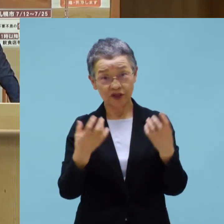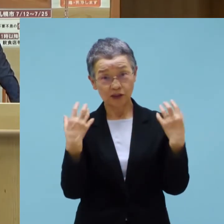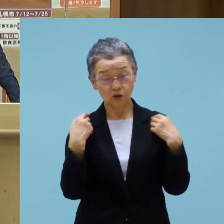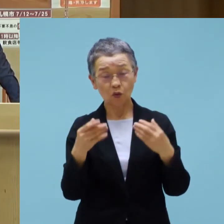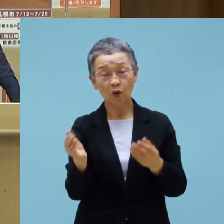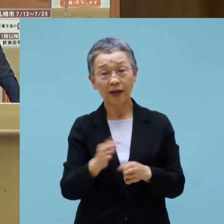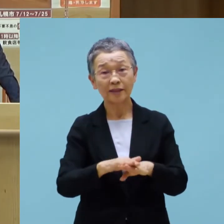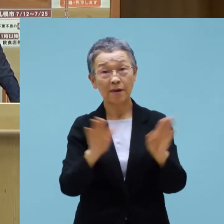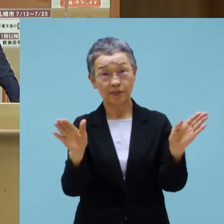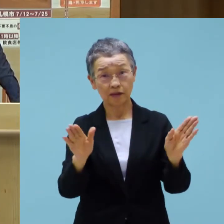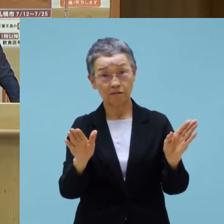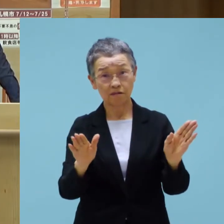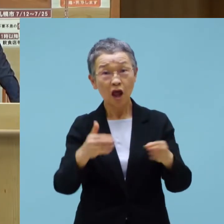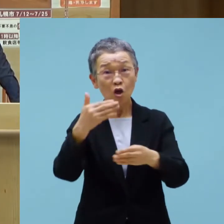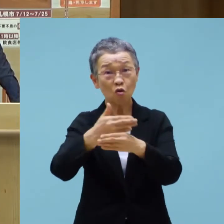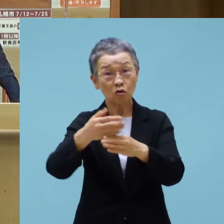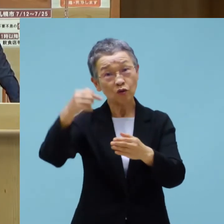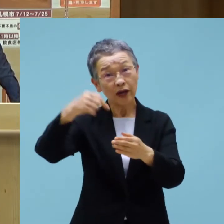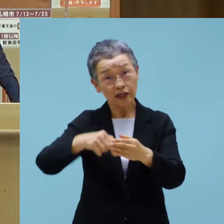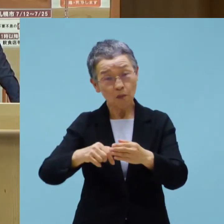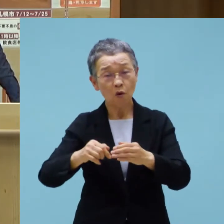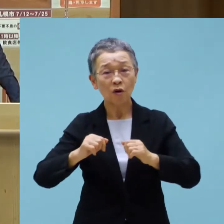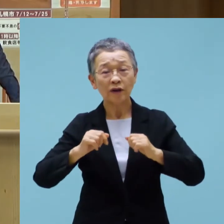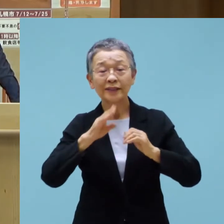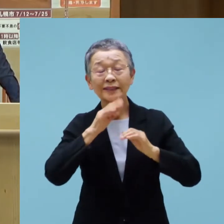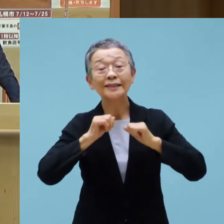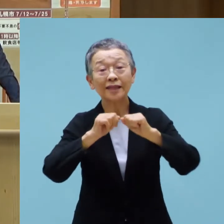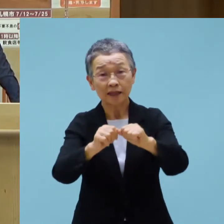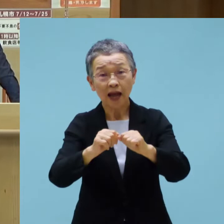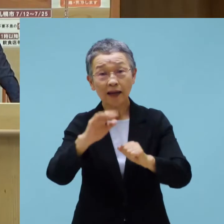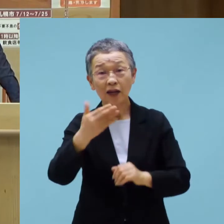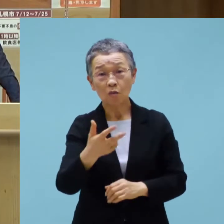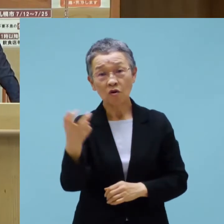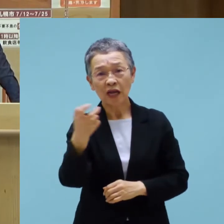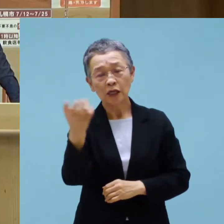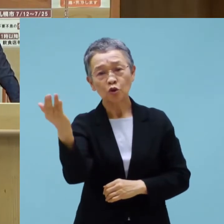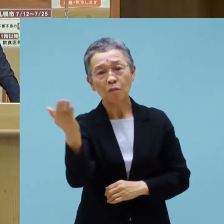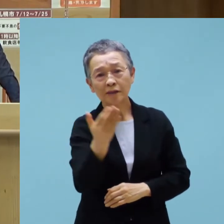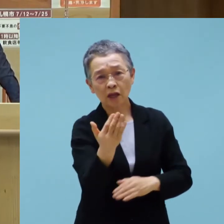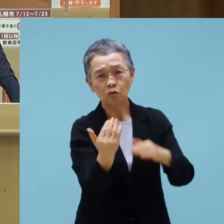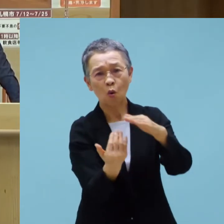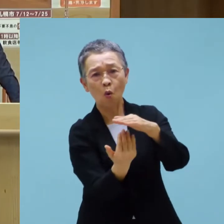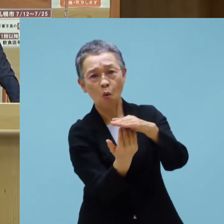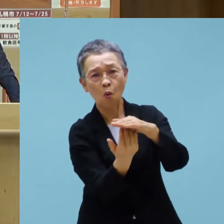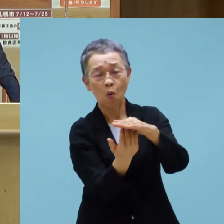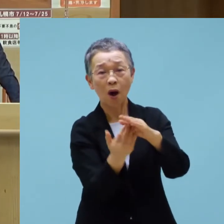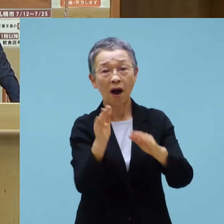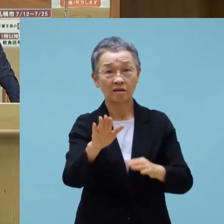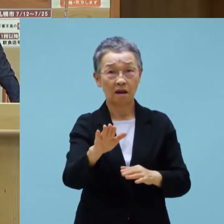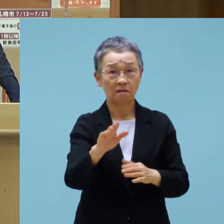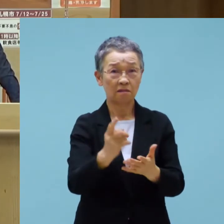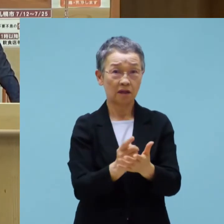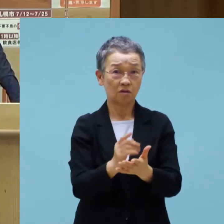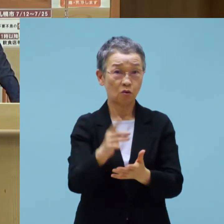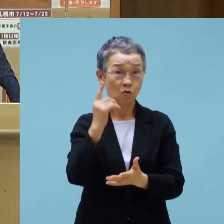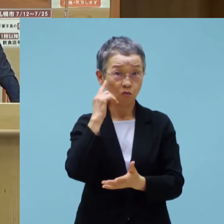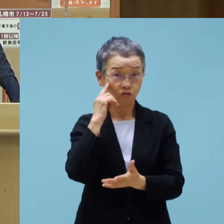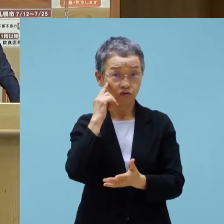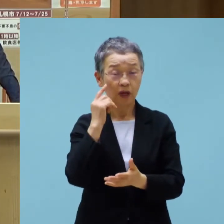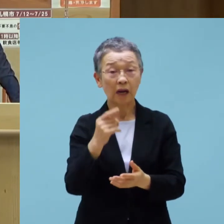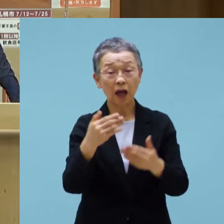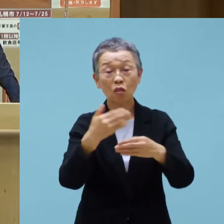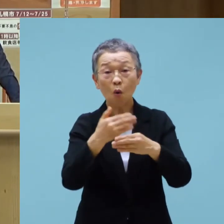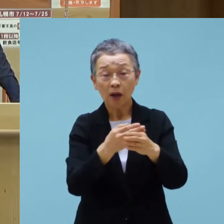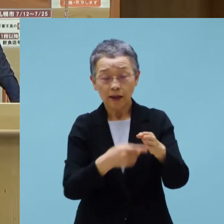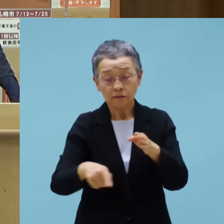ってはいたものの、数字を見るとその7割というのは達成できていなかったように思います。やっぱり先頭を立って範を示す